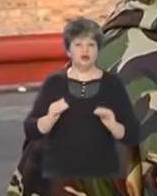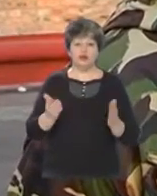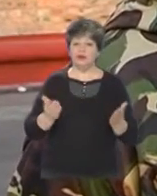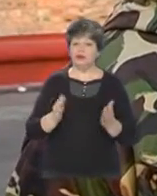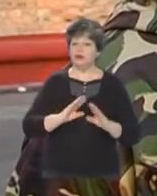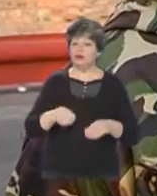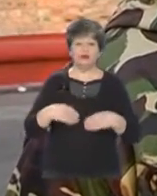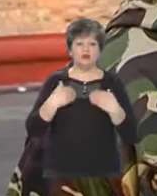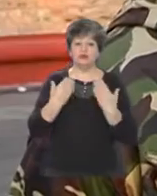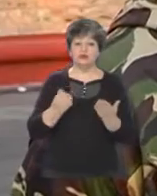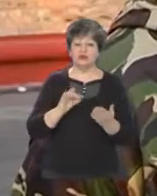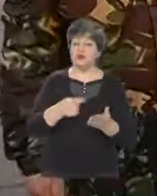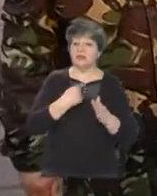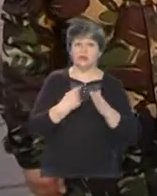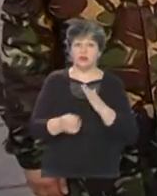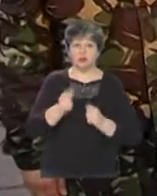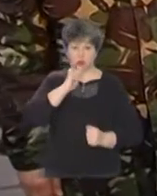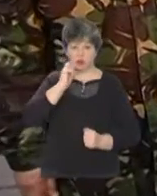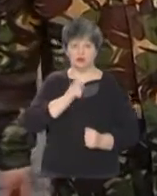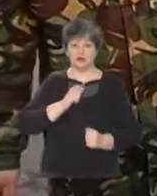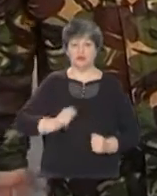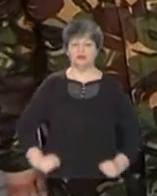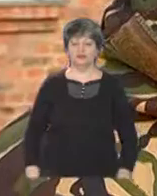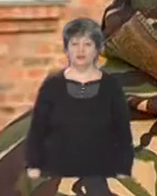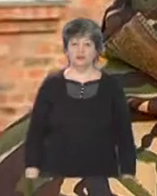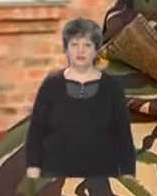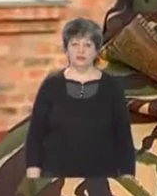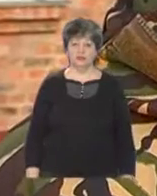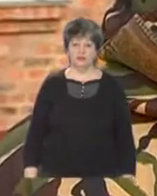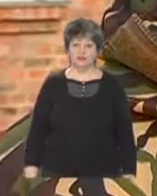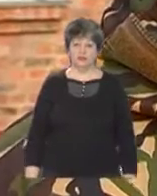дадуть і не зрадять Україні. Мирослава Станкевич, Сергій Резніченко, Черкаська служба новин.